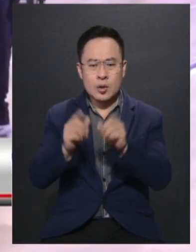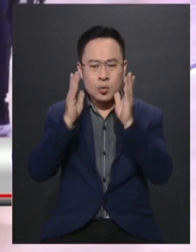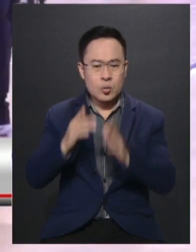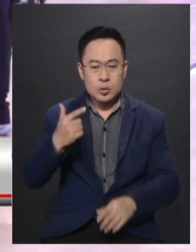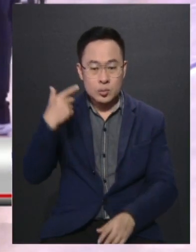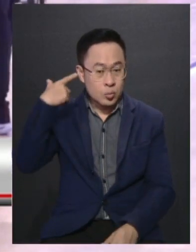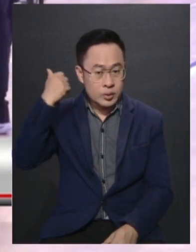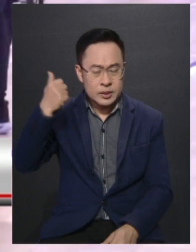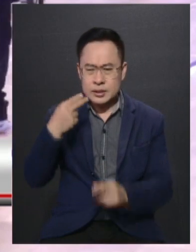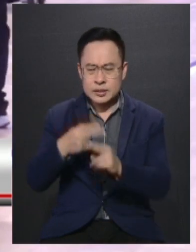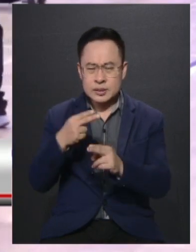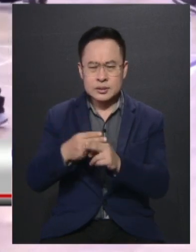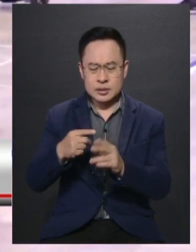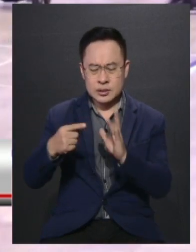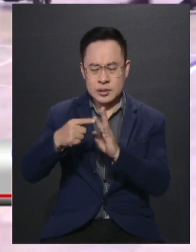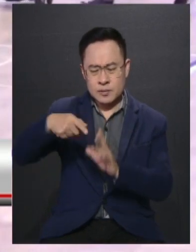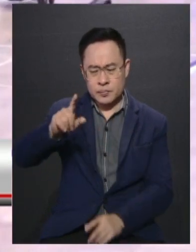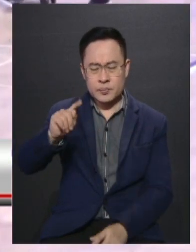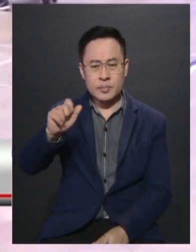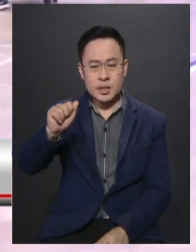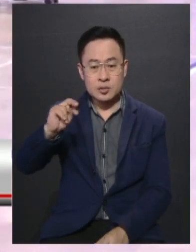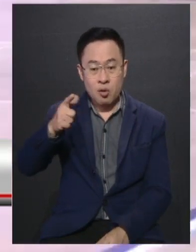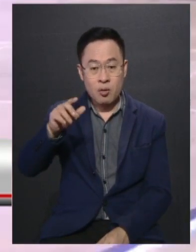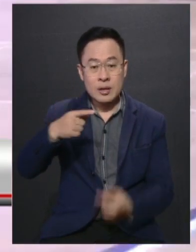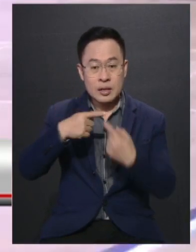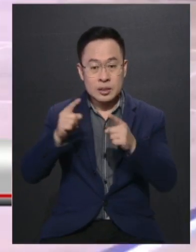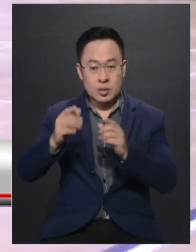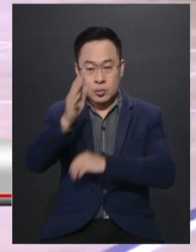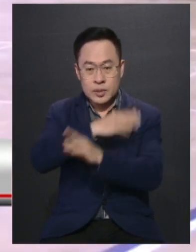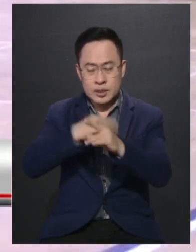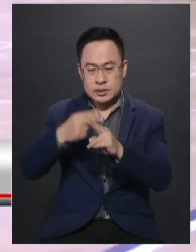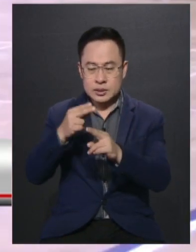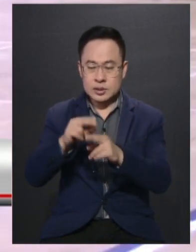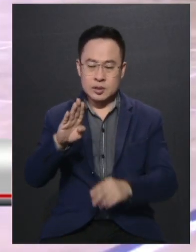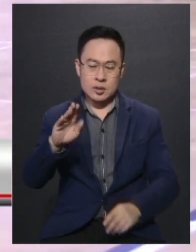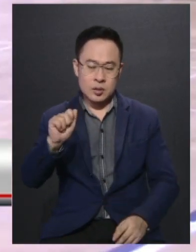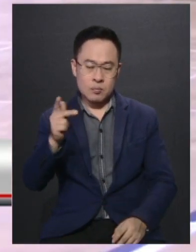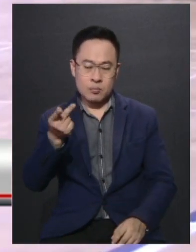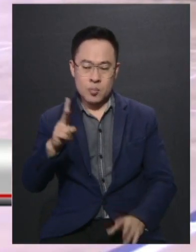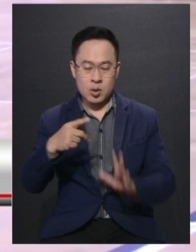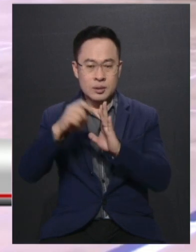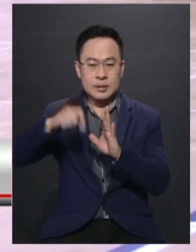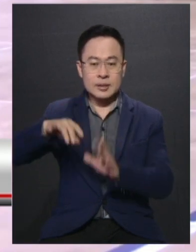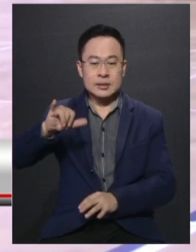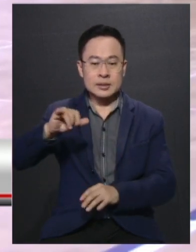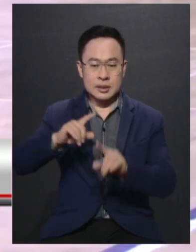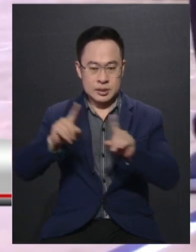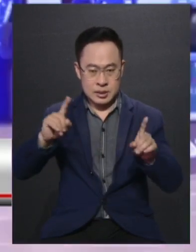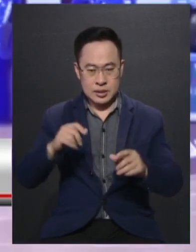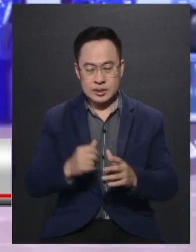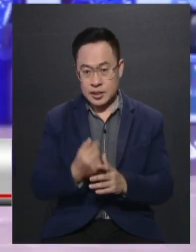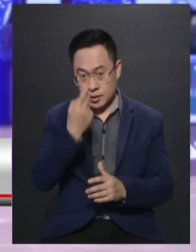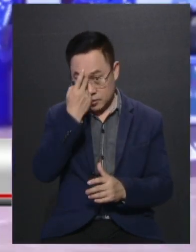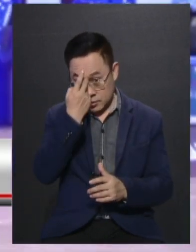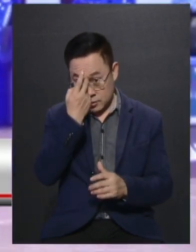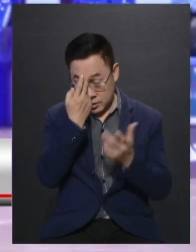ป็นการประเดิมแข่งขันในวันแรกค่ะซึ่งนักกีฬาไทยพาเรดทำผลงานได้ดีนะคะไปไล่เรียงกันค่ะเริ่มกันที่ประเภทบุ